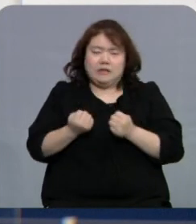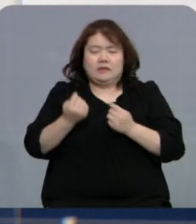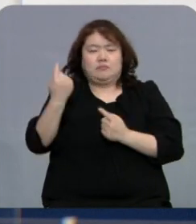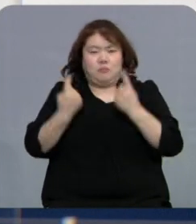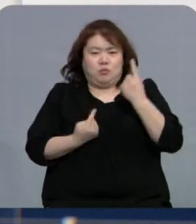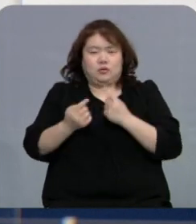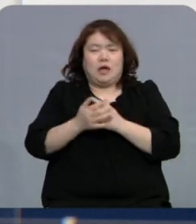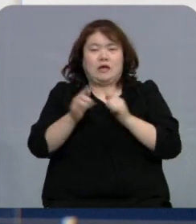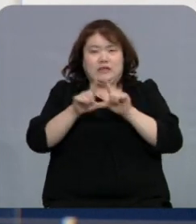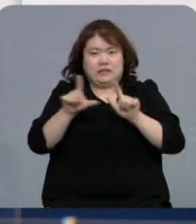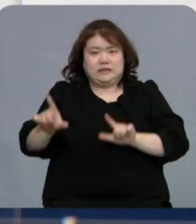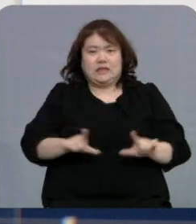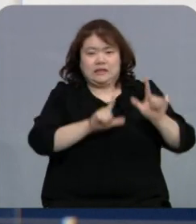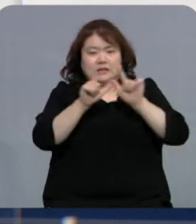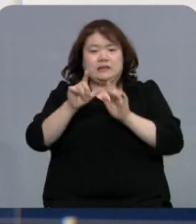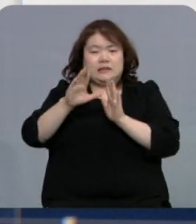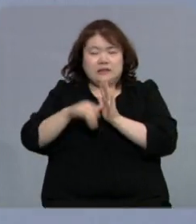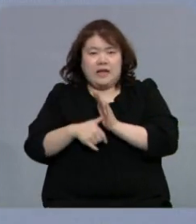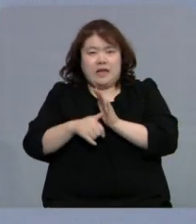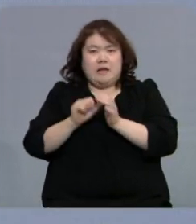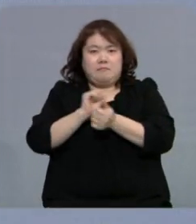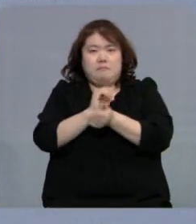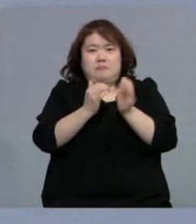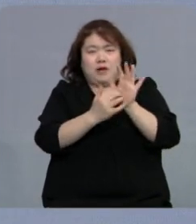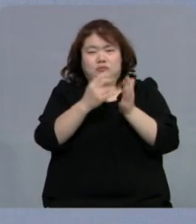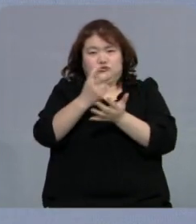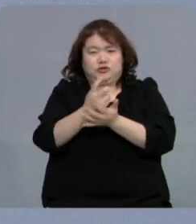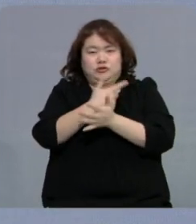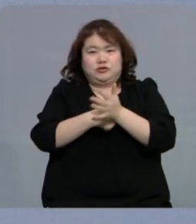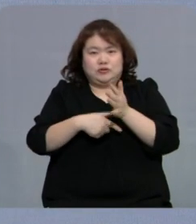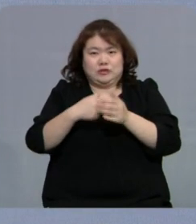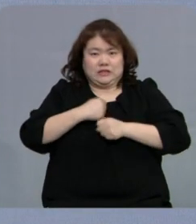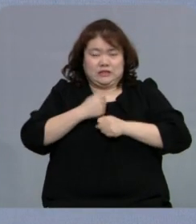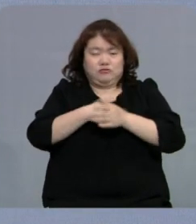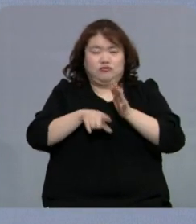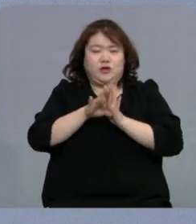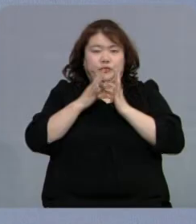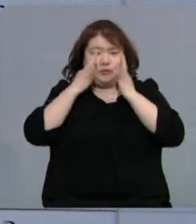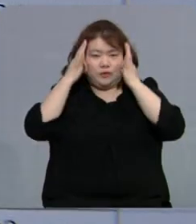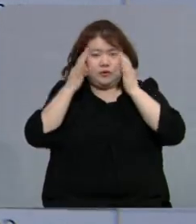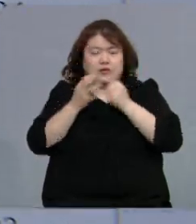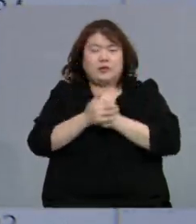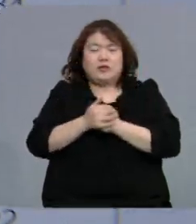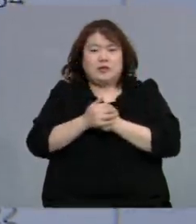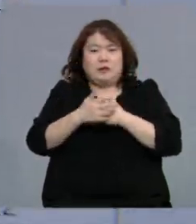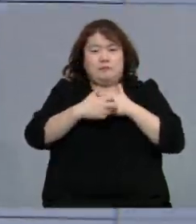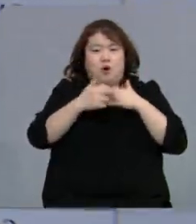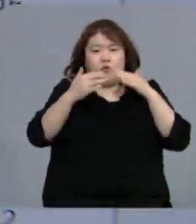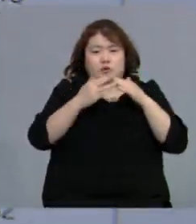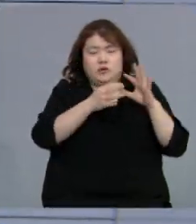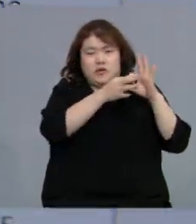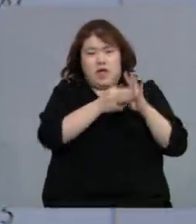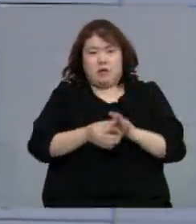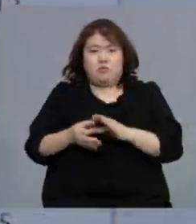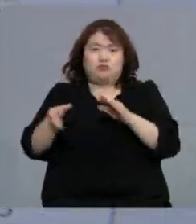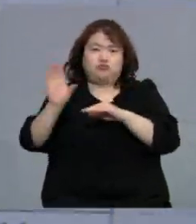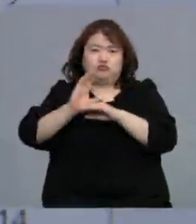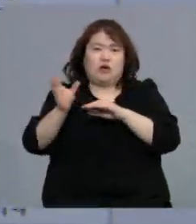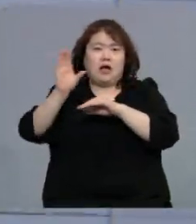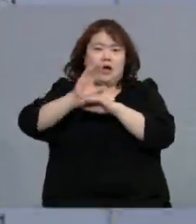일상에서의 방역수칙을 지키기 위한 노력들이. 신속 항원 검사가 가능한 의료기관은 계속 추가되고